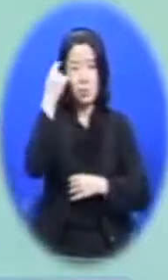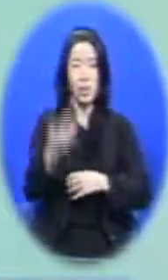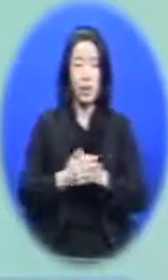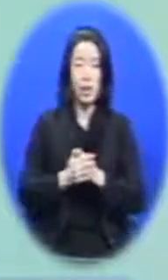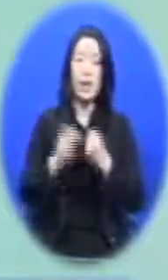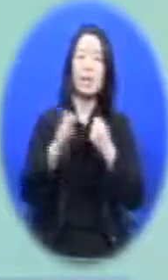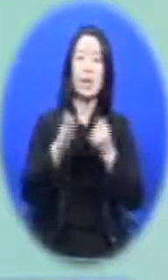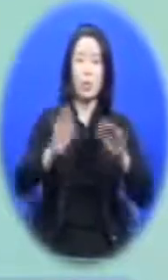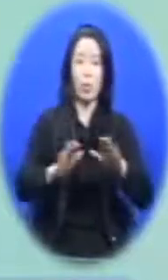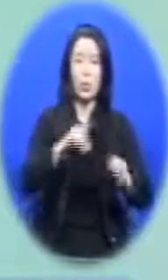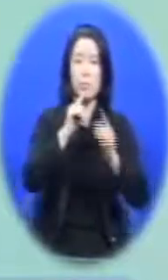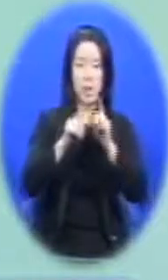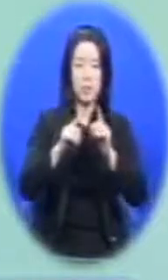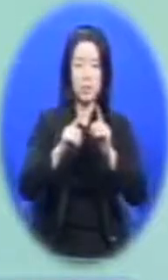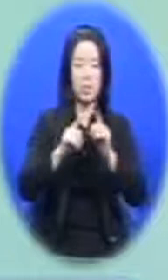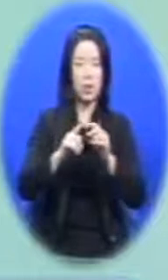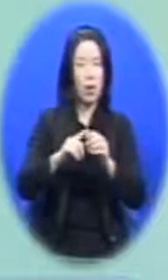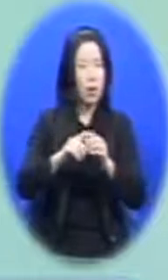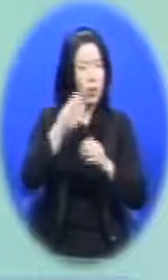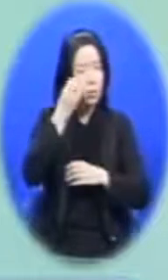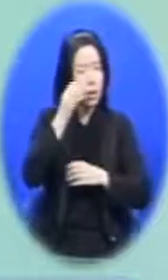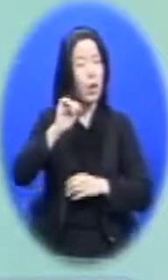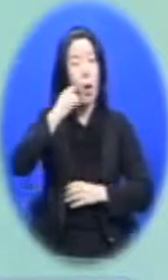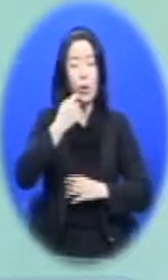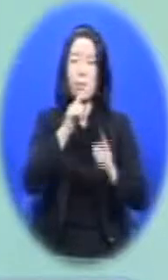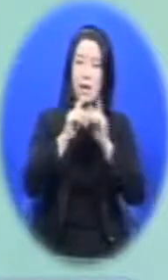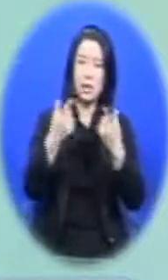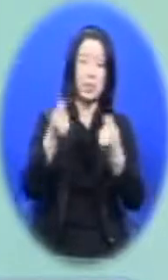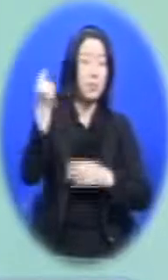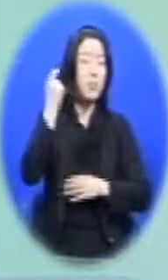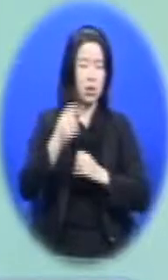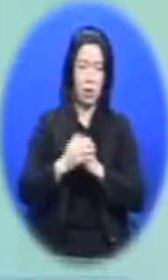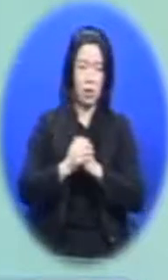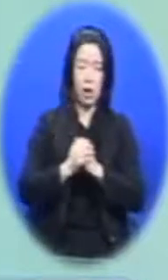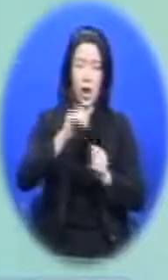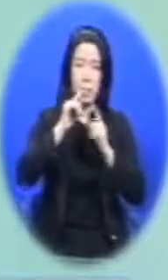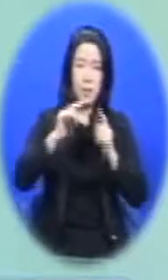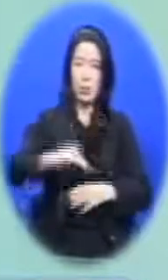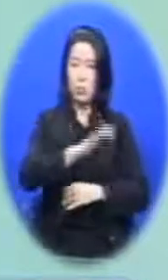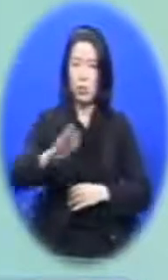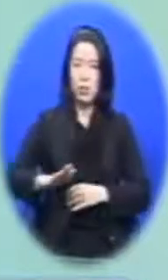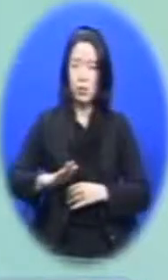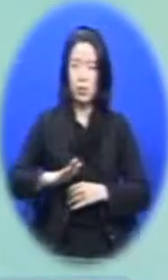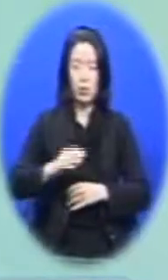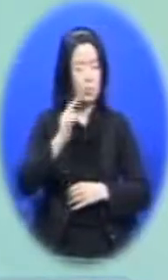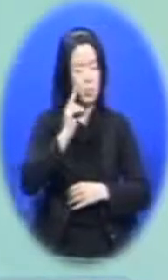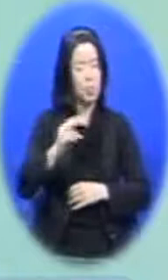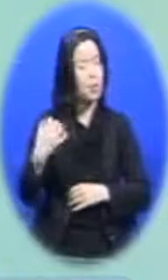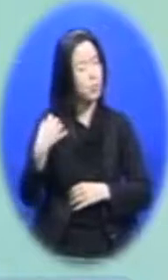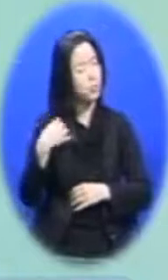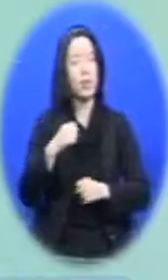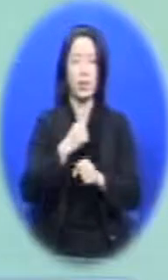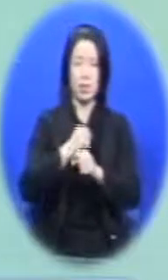오늘 말씀이 의외로 어려운 말씀처럼 들립니다. 말씀이 우리를 굉장히 부담스럽게 하는